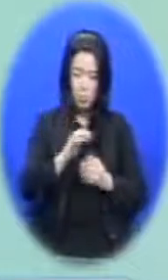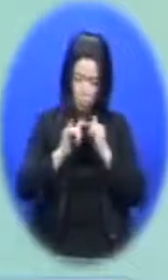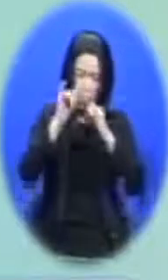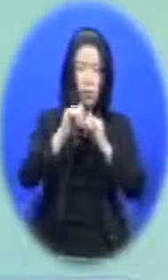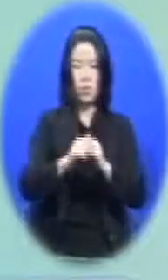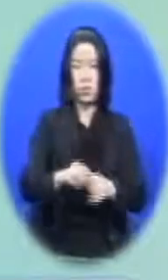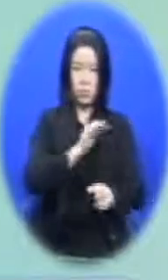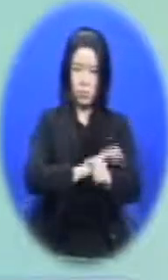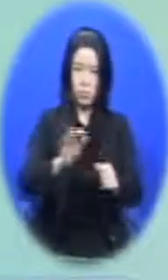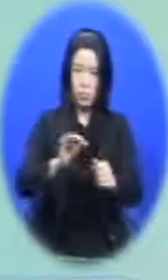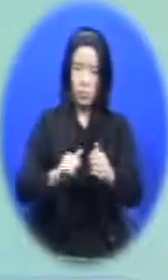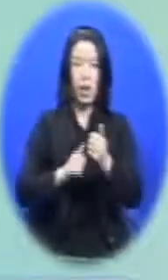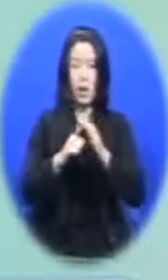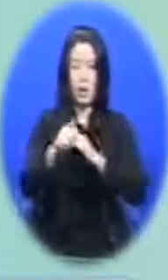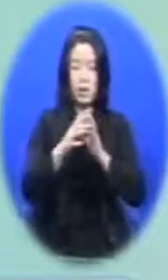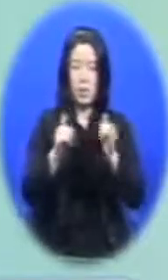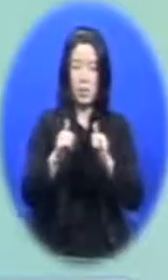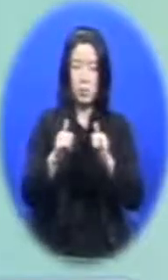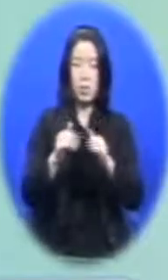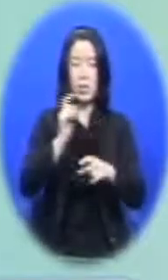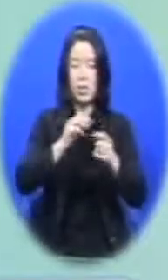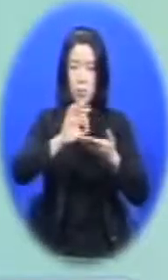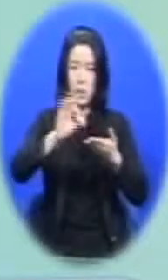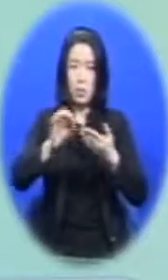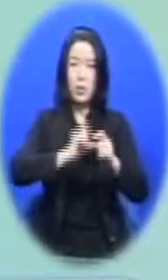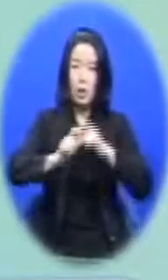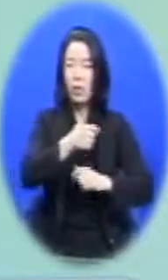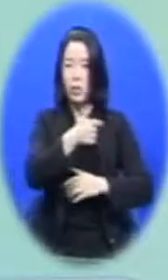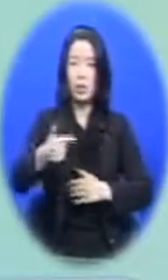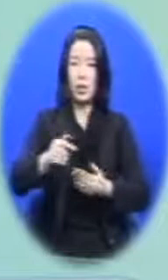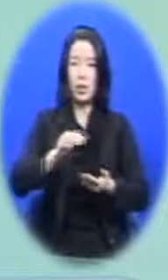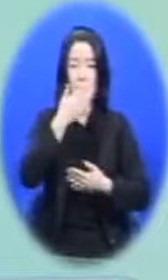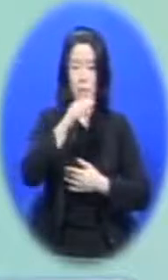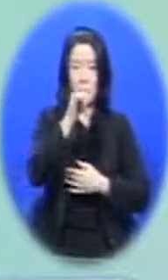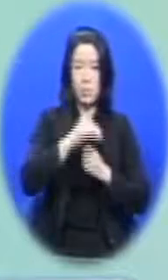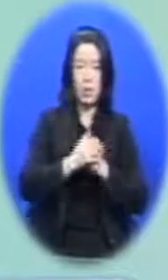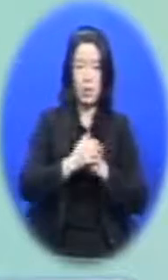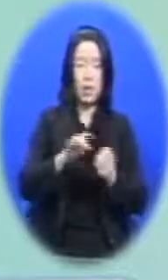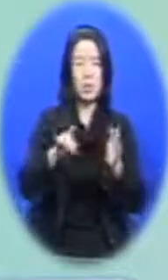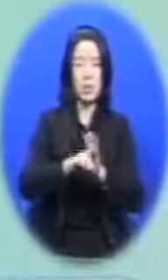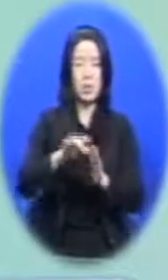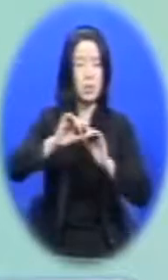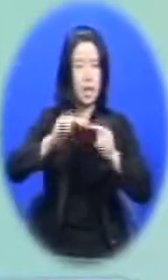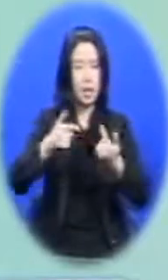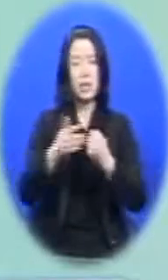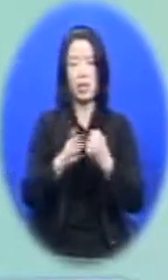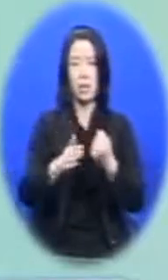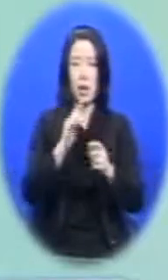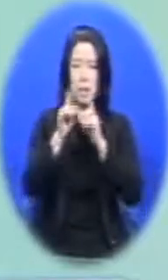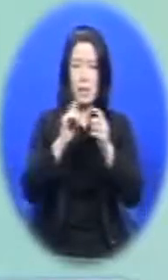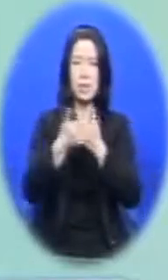잘난 사람을 택하면 더 크게 쓰실 수 있을 거 아니겠어요? 안 믿어지니까 말씀에 은혜가 안 되는